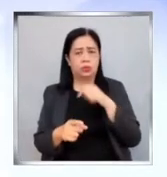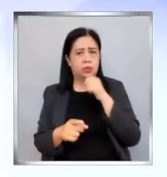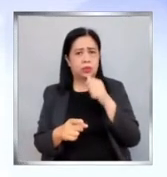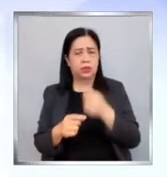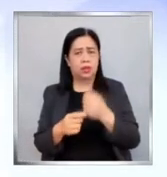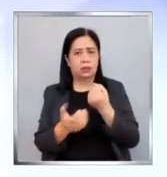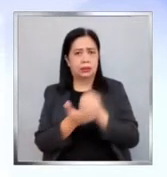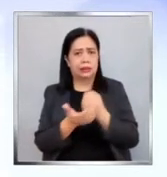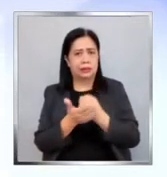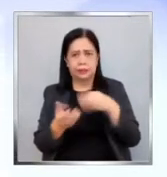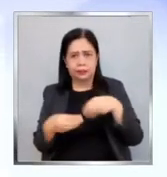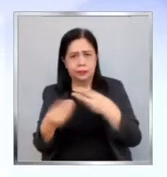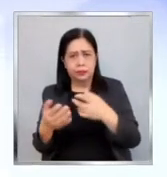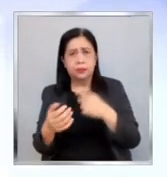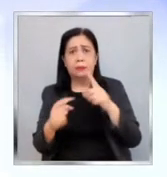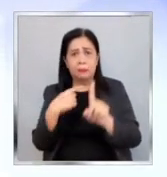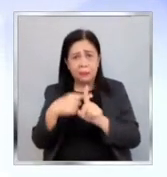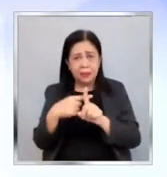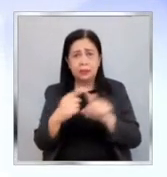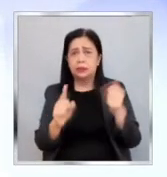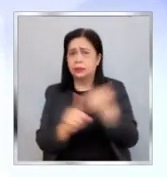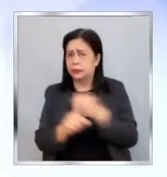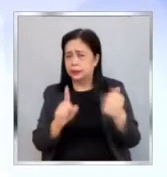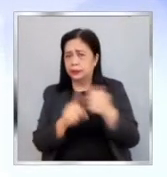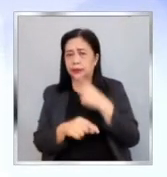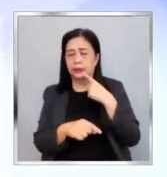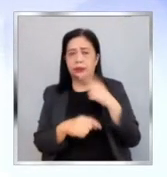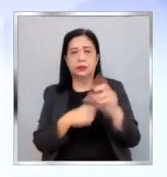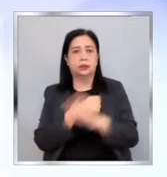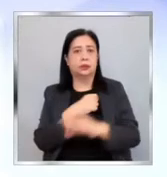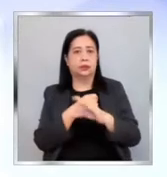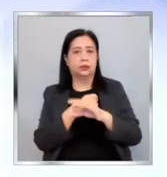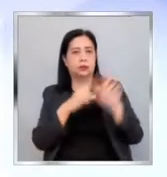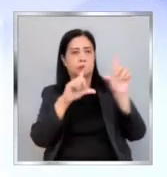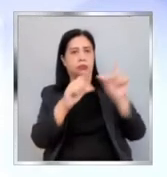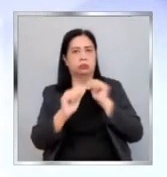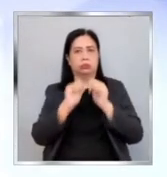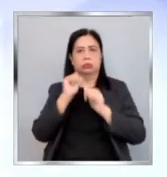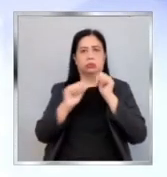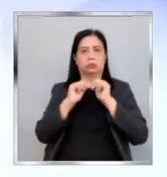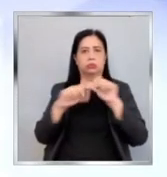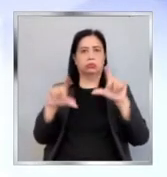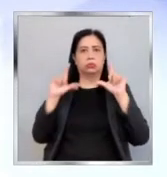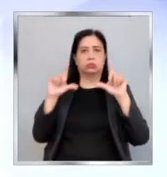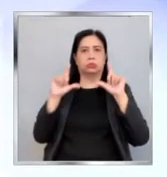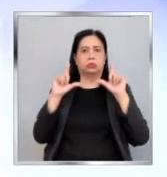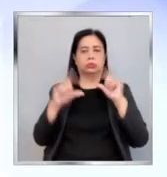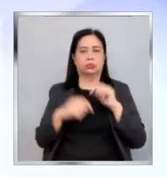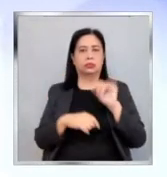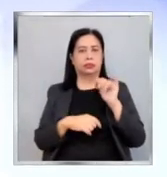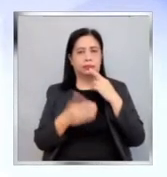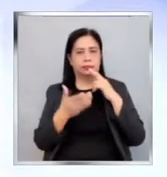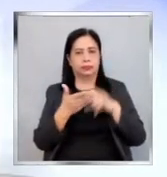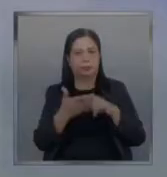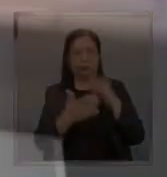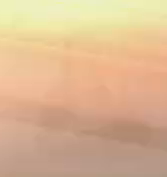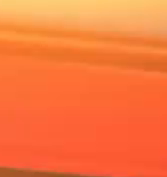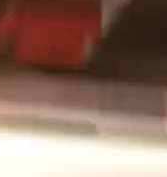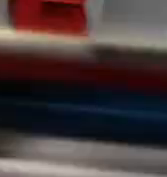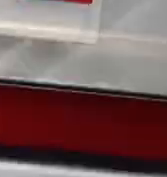pinapasahod, sinasaktan pa sila. Ang dayuhan suspect todo tanggi sa paratang na yan. Yan ang tinutukan ni John